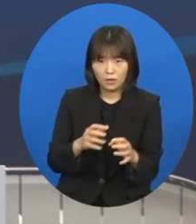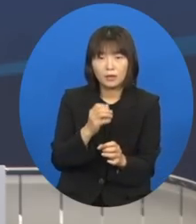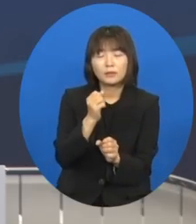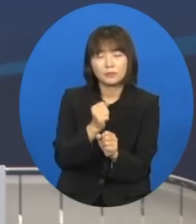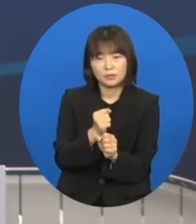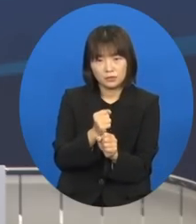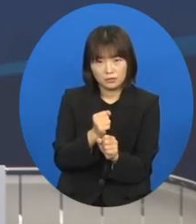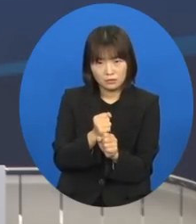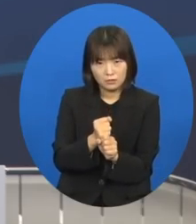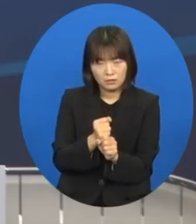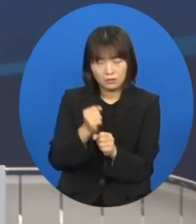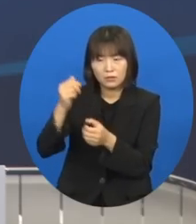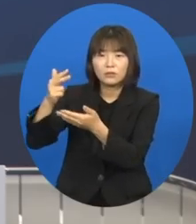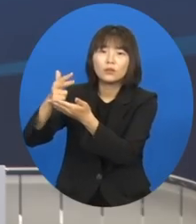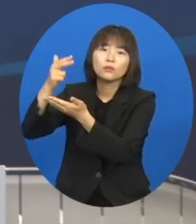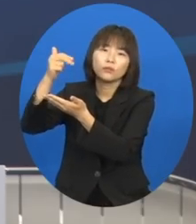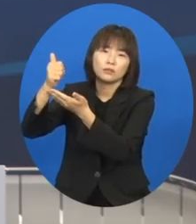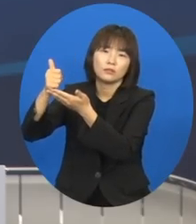여호와의 언제